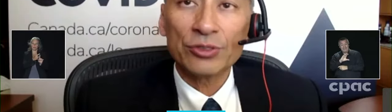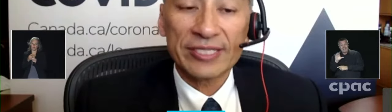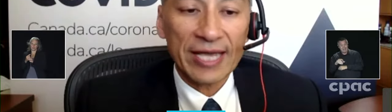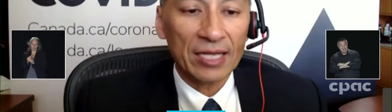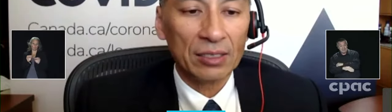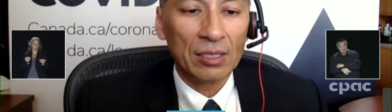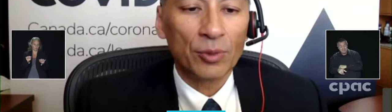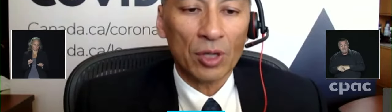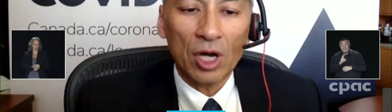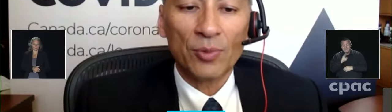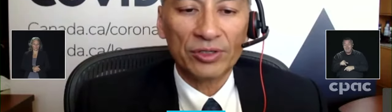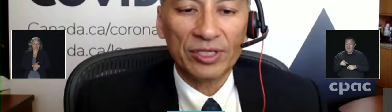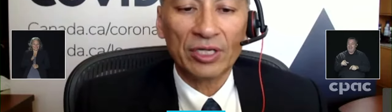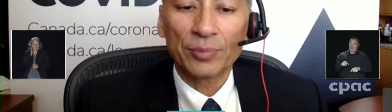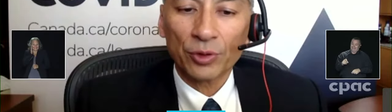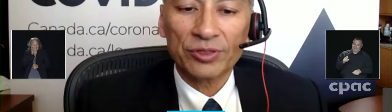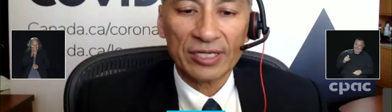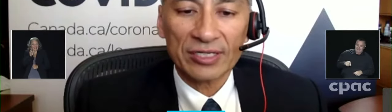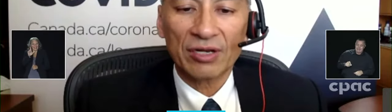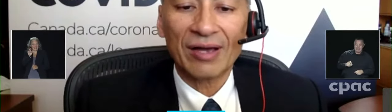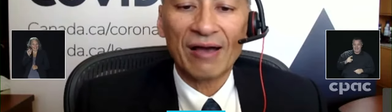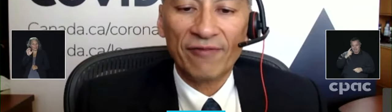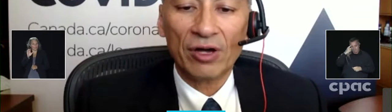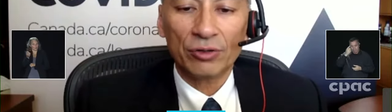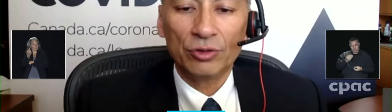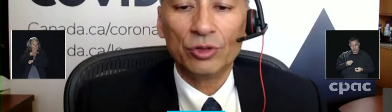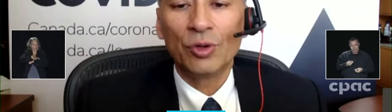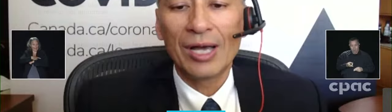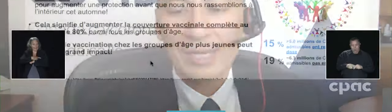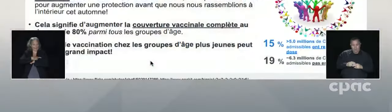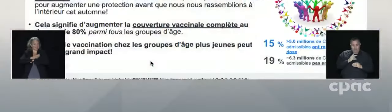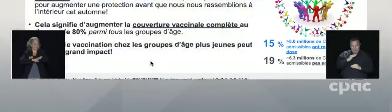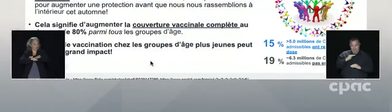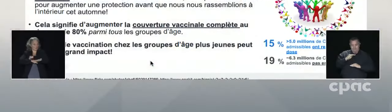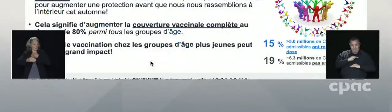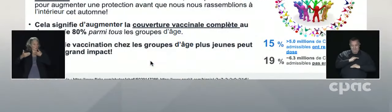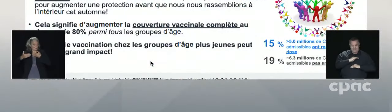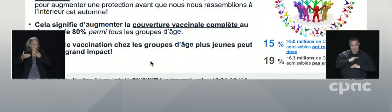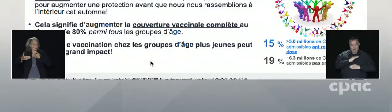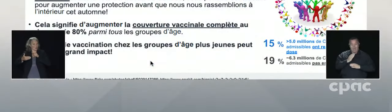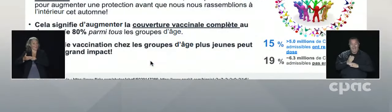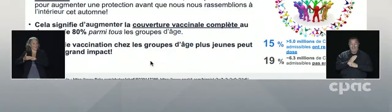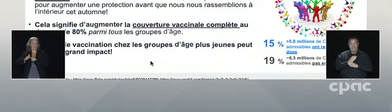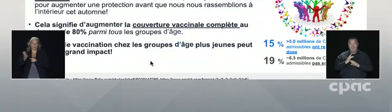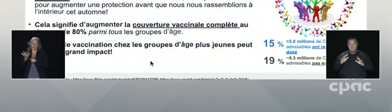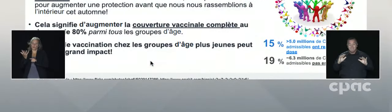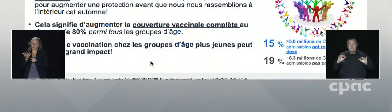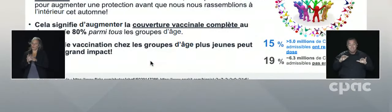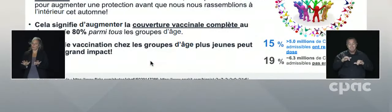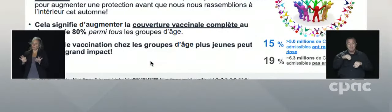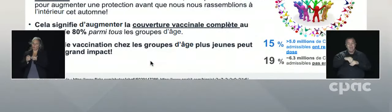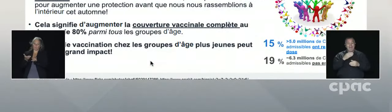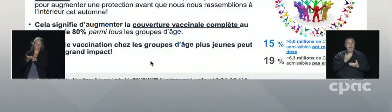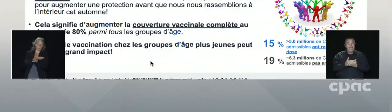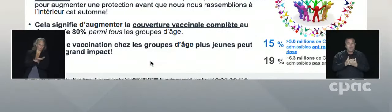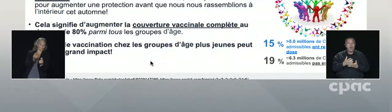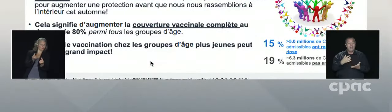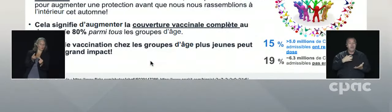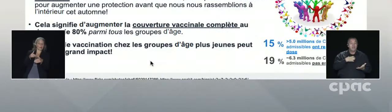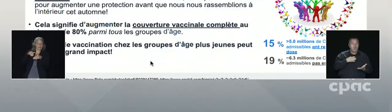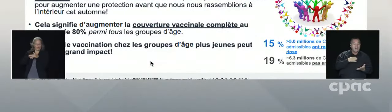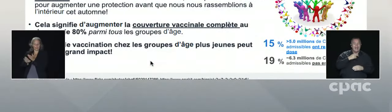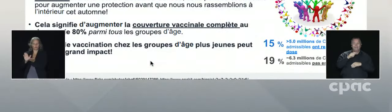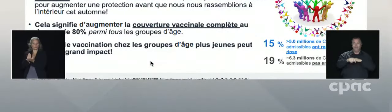est cruciale pour augmenter une protection avant que nous nous rassemblions dans les écoles, les collèges,